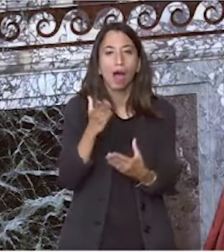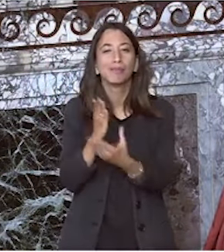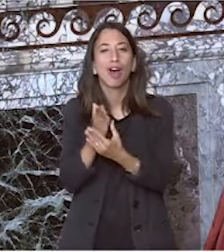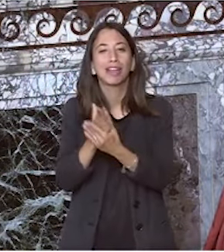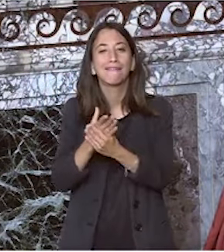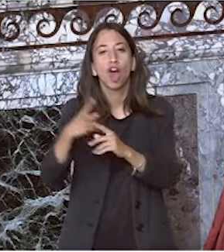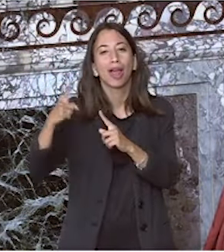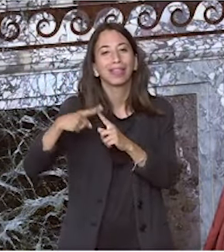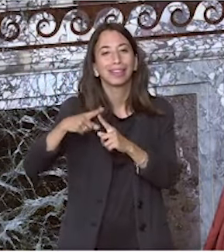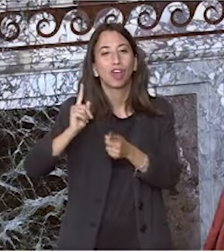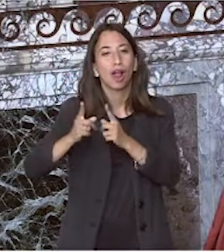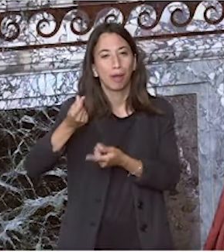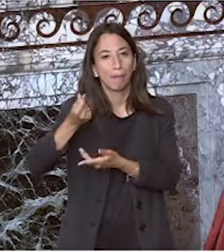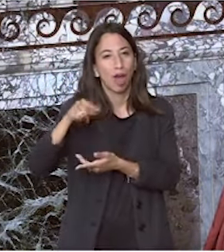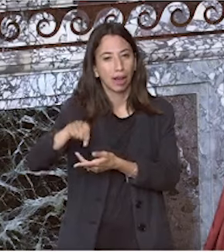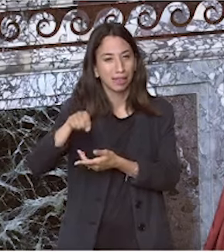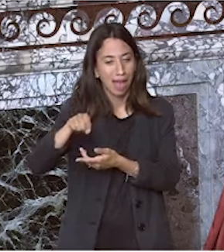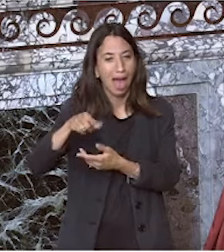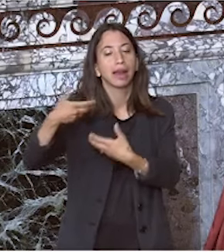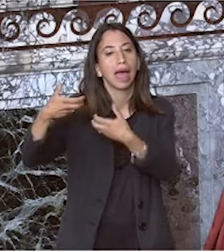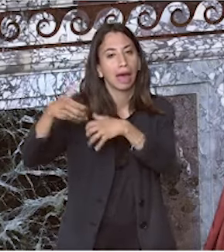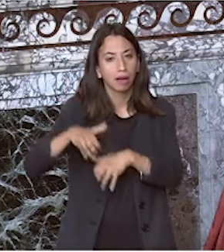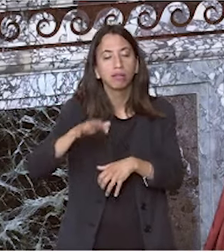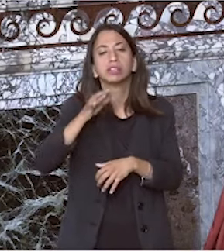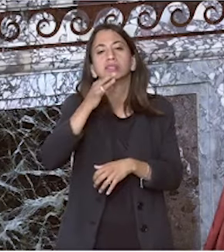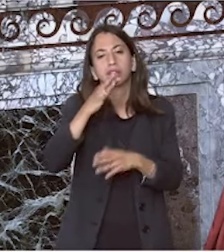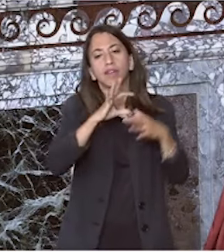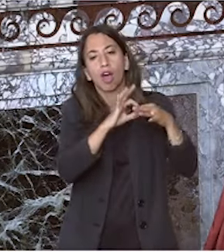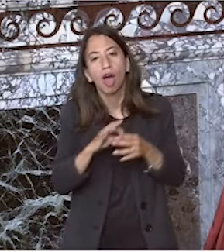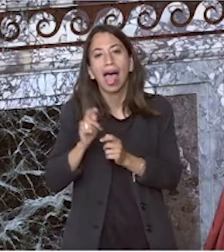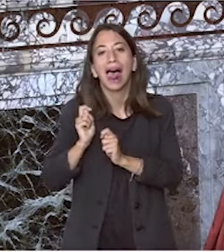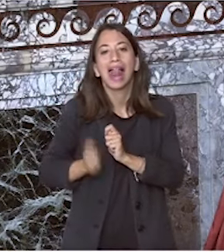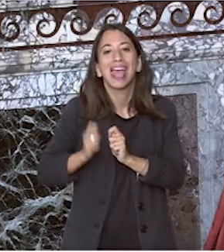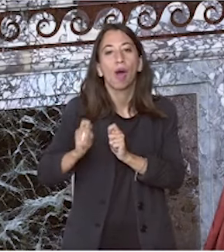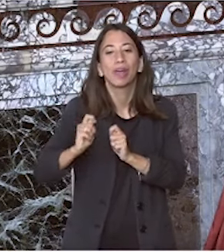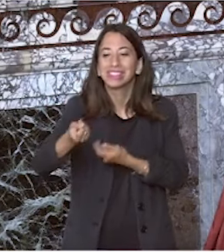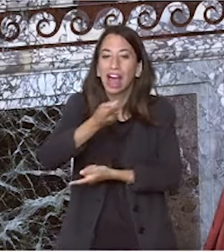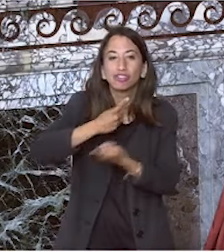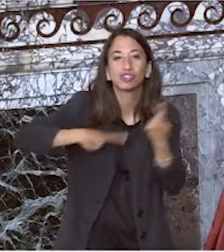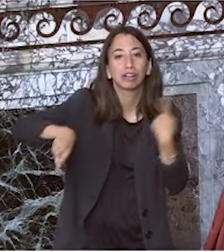di politica monetaria che determinerà un deciso calo della liquidità